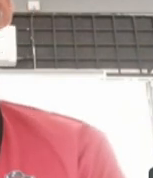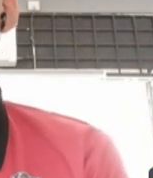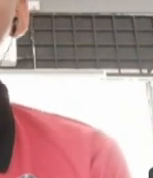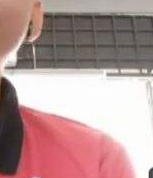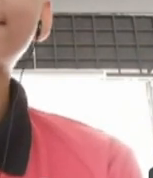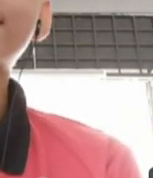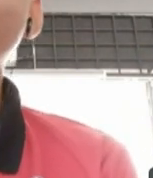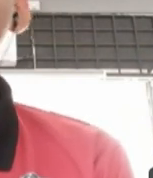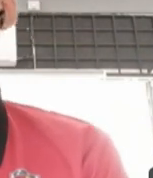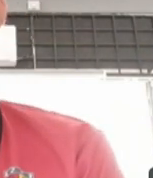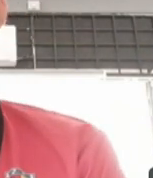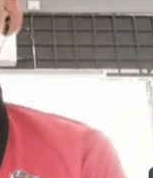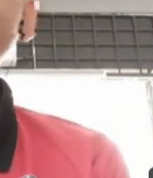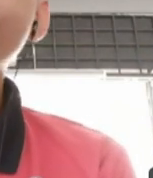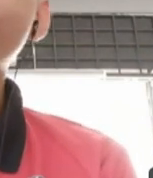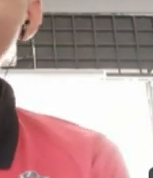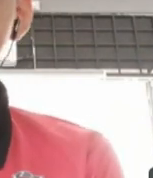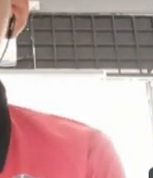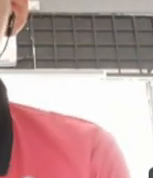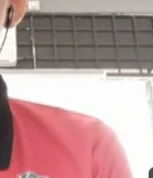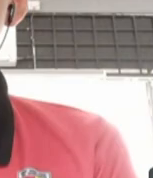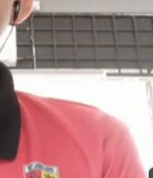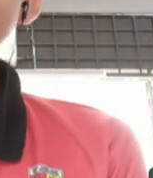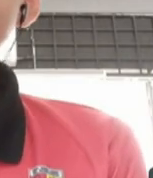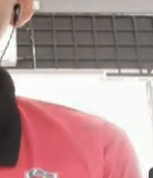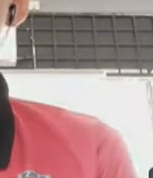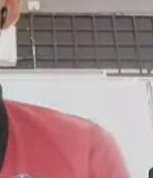alam barisan kita